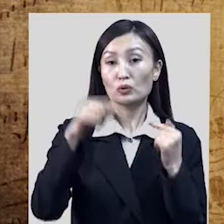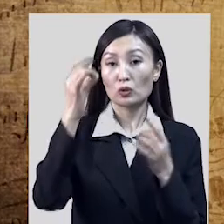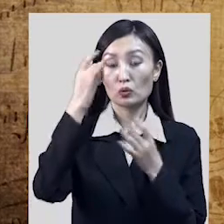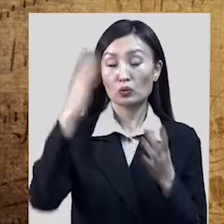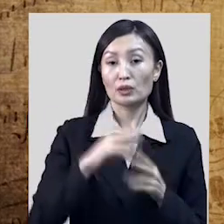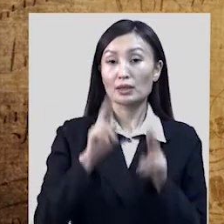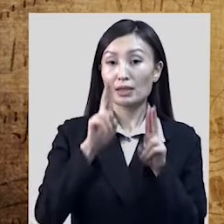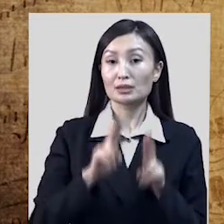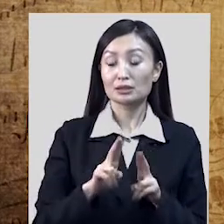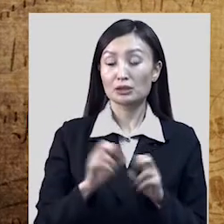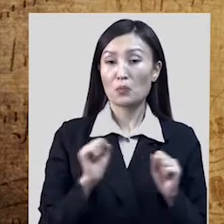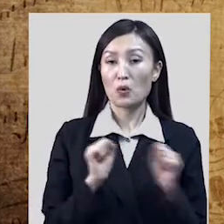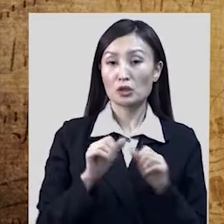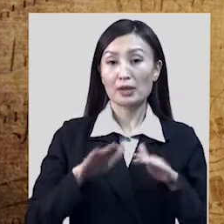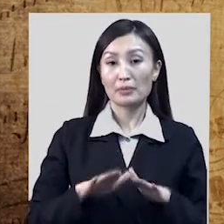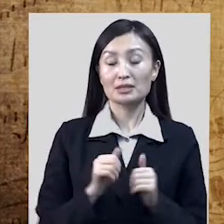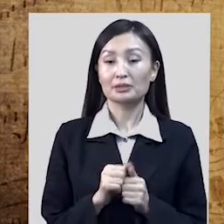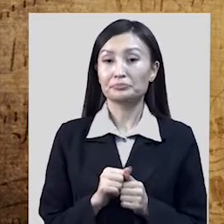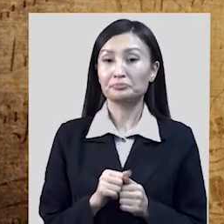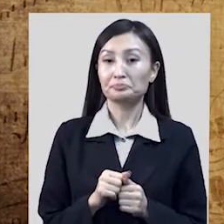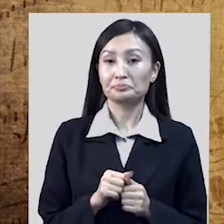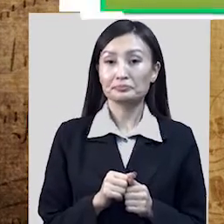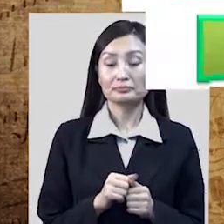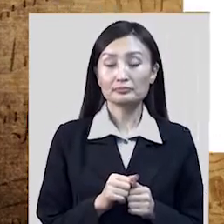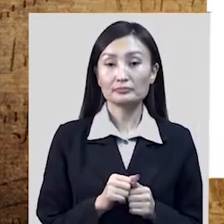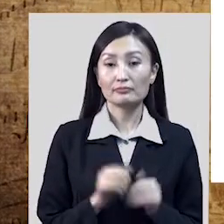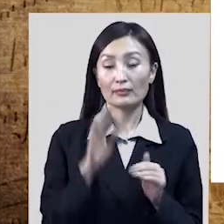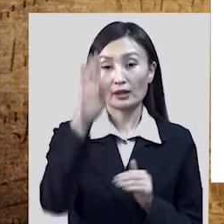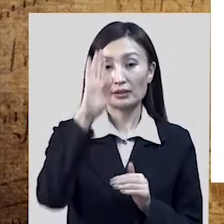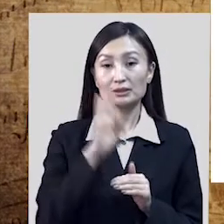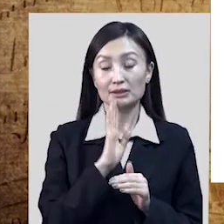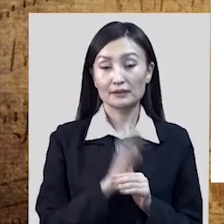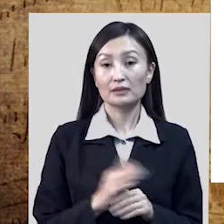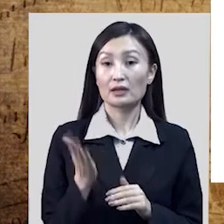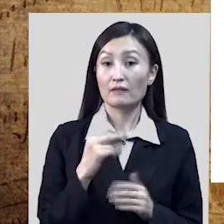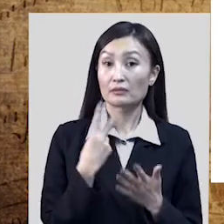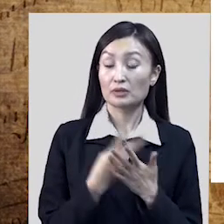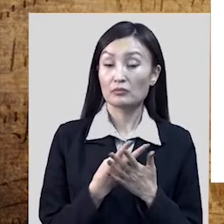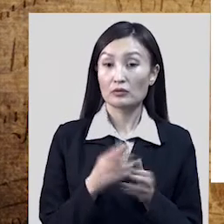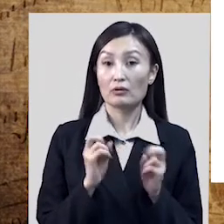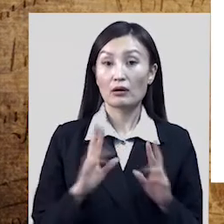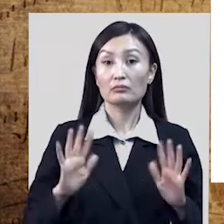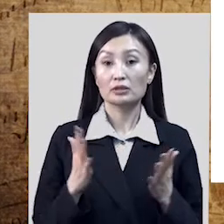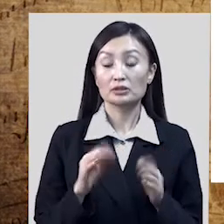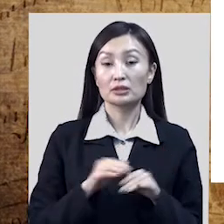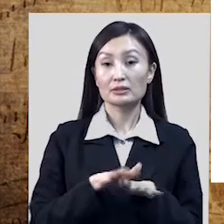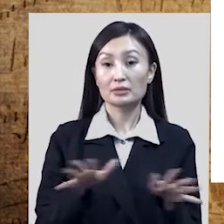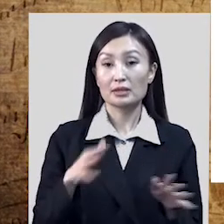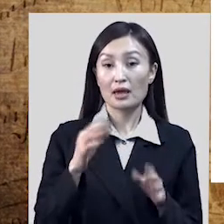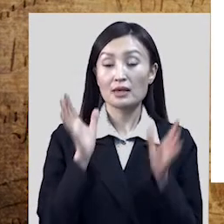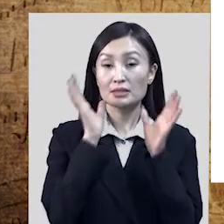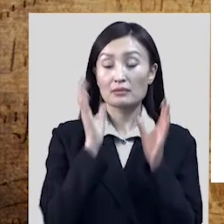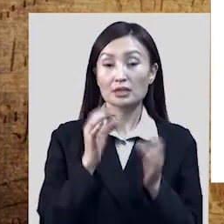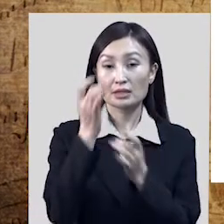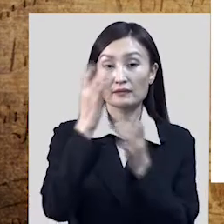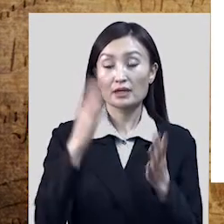занимали прочное место мальчики и девочки давайте посмотрим как происходило распространение исламская